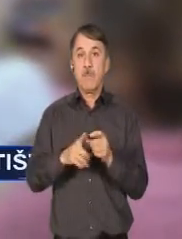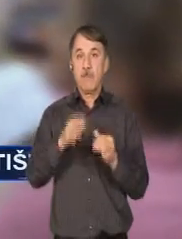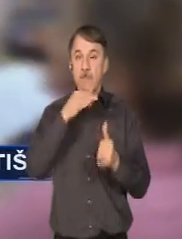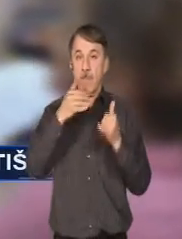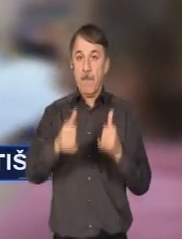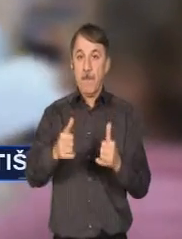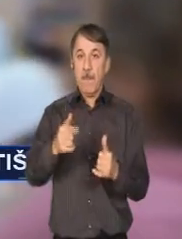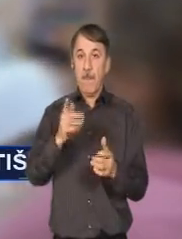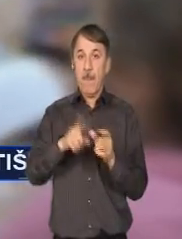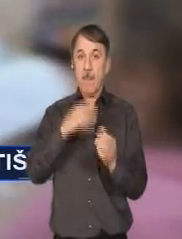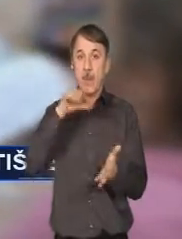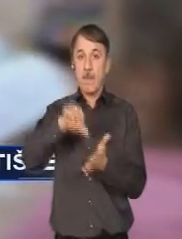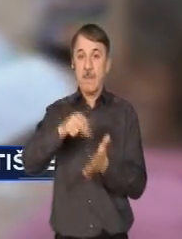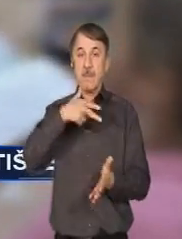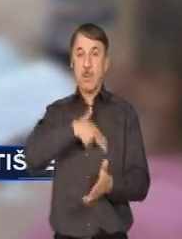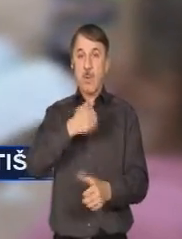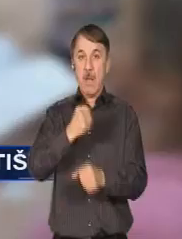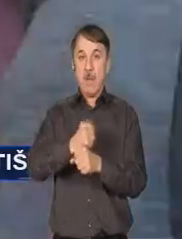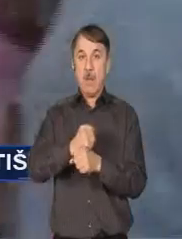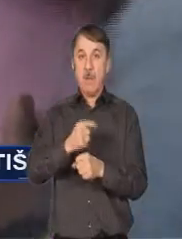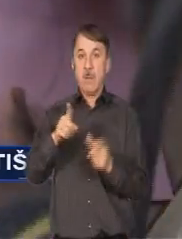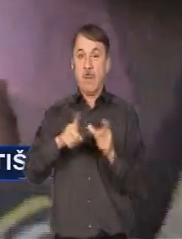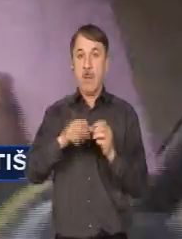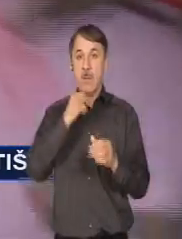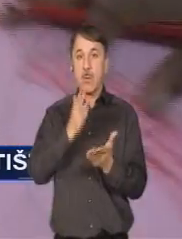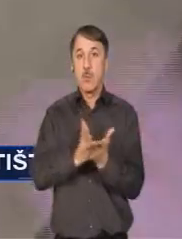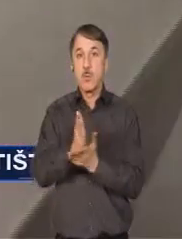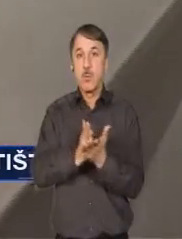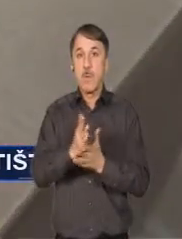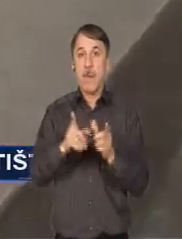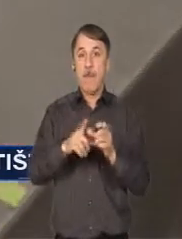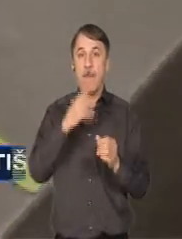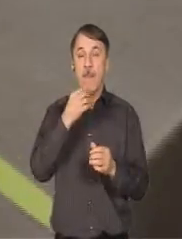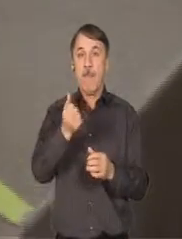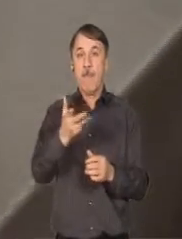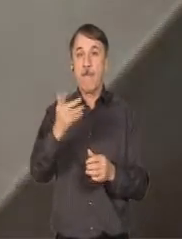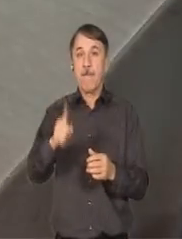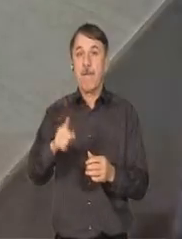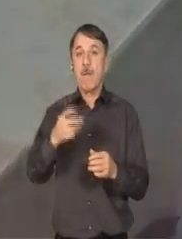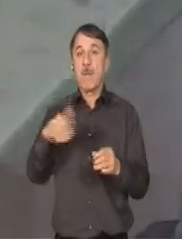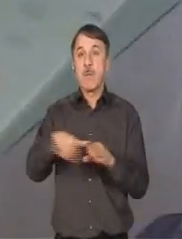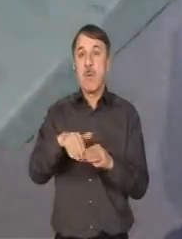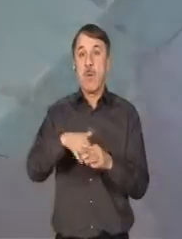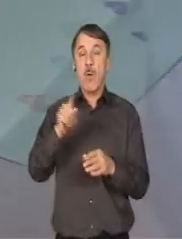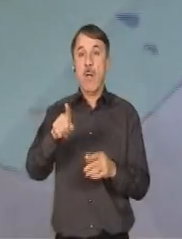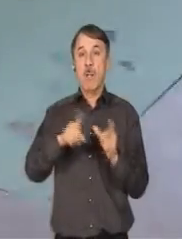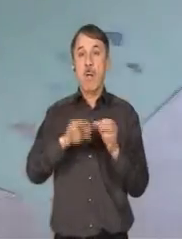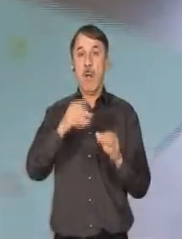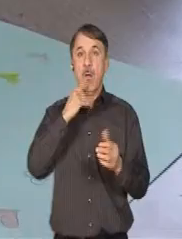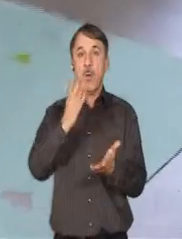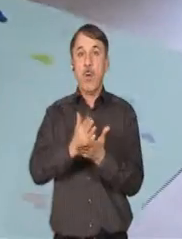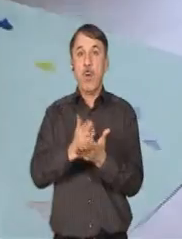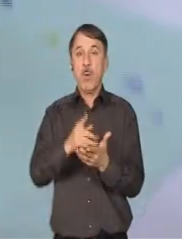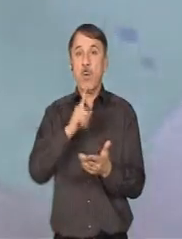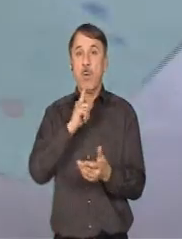Planirano je da svratište postane deo centra za socijalni rad i da se samim tim finansira iz budžeta grada, kažu zaposleni i dodaju da će